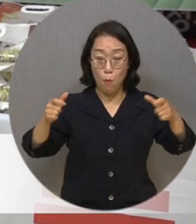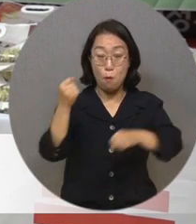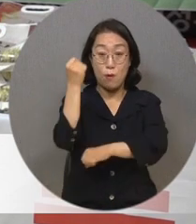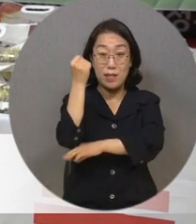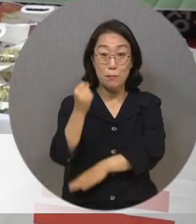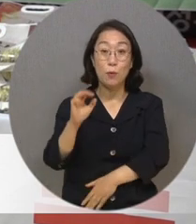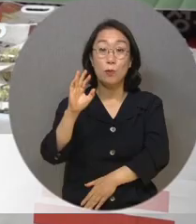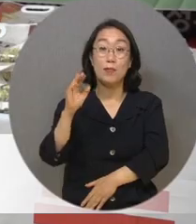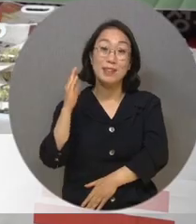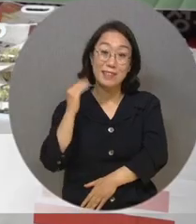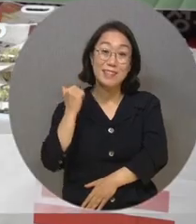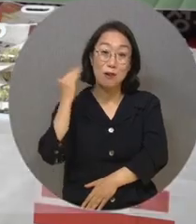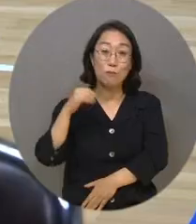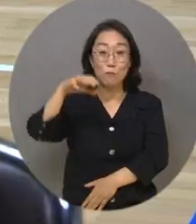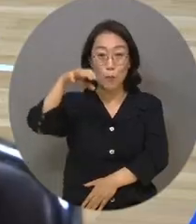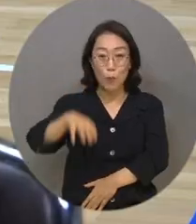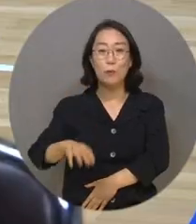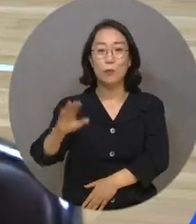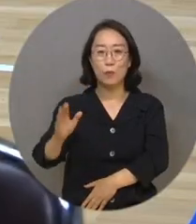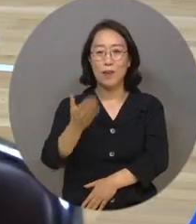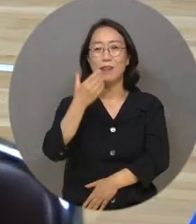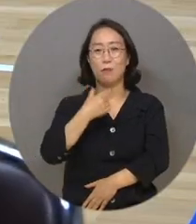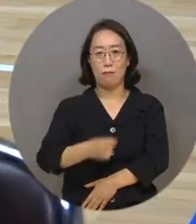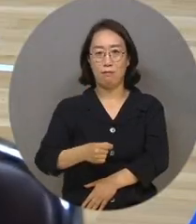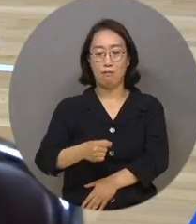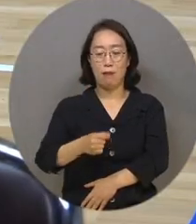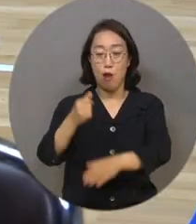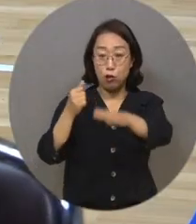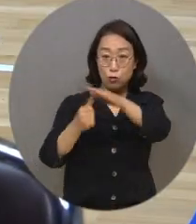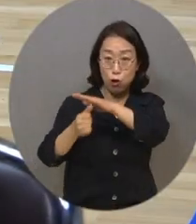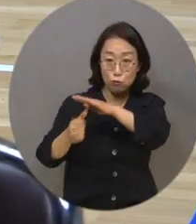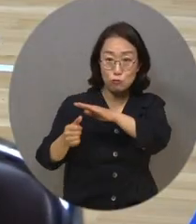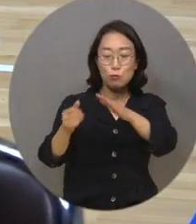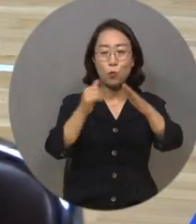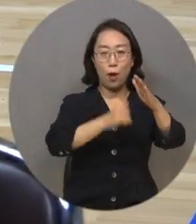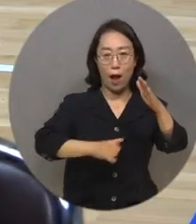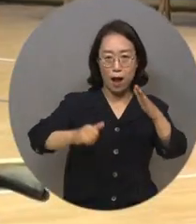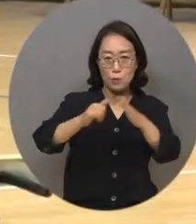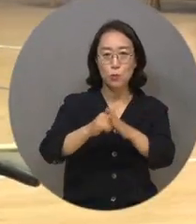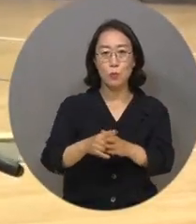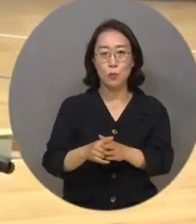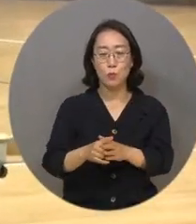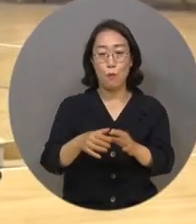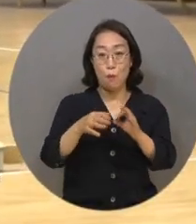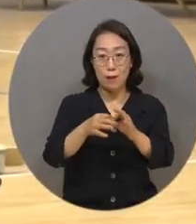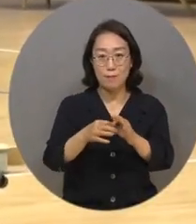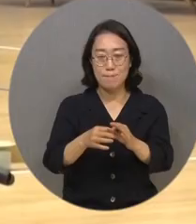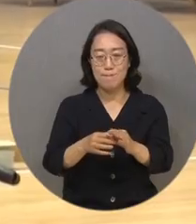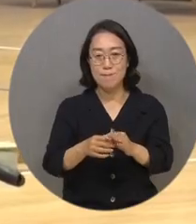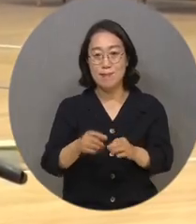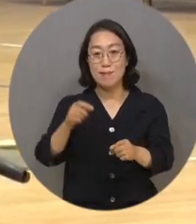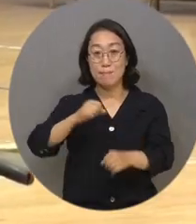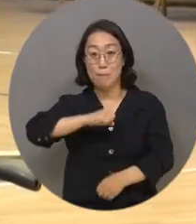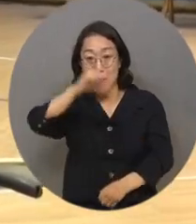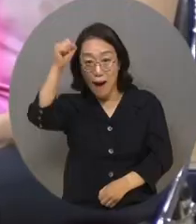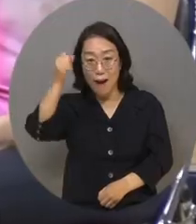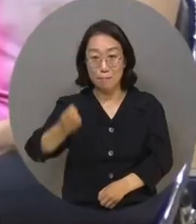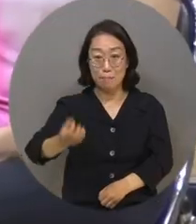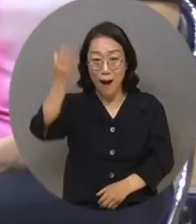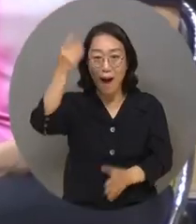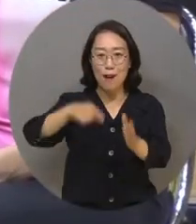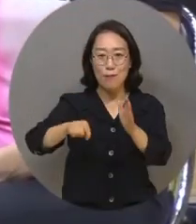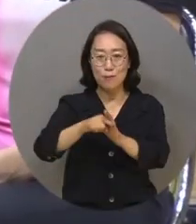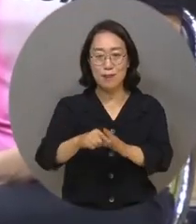의정부시가 됐으면 좋겠다는 생각이 듭니다. 경기에 임하는 선수들과 가족, 관계자들은 승리를 향한 열정으로